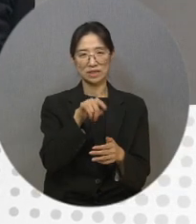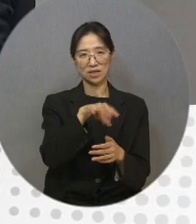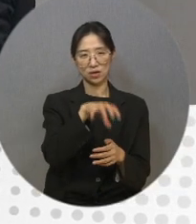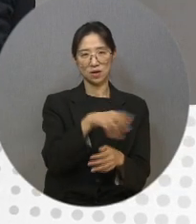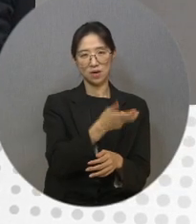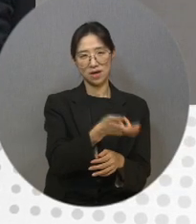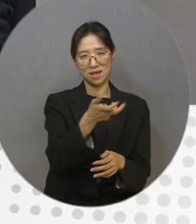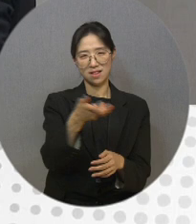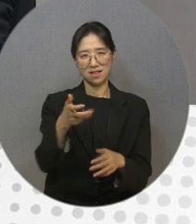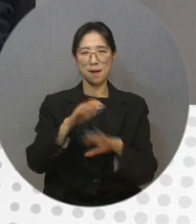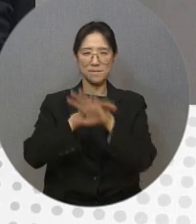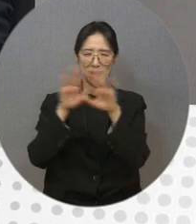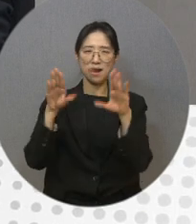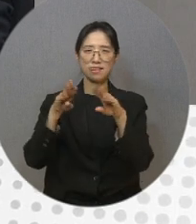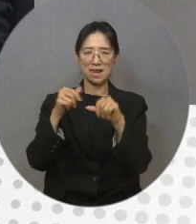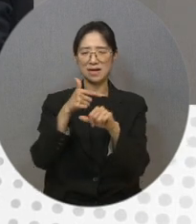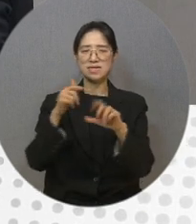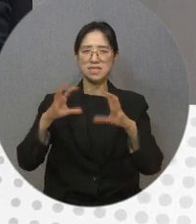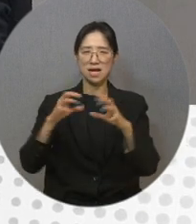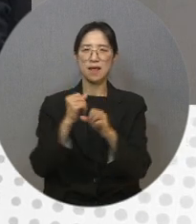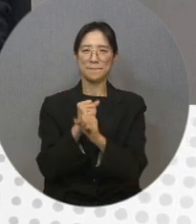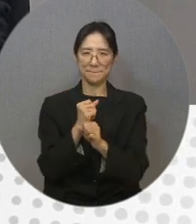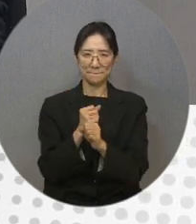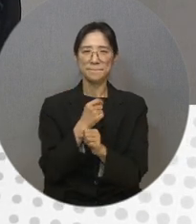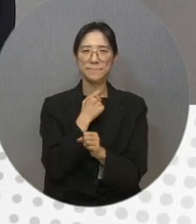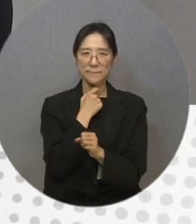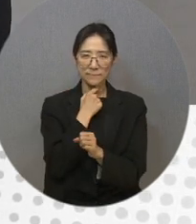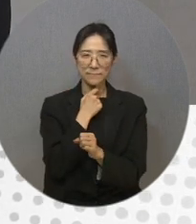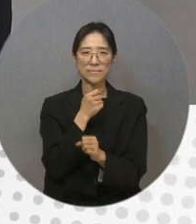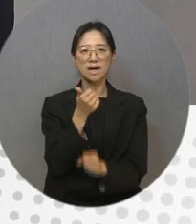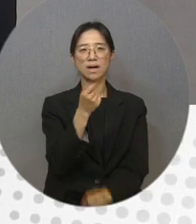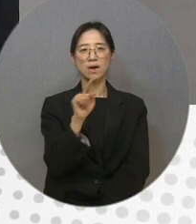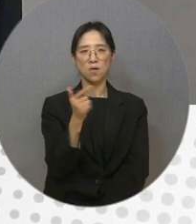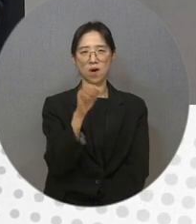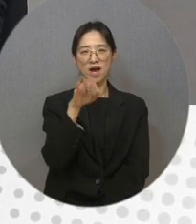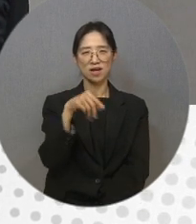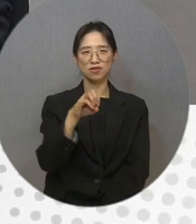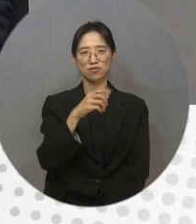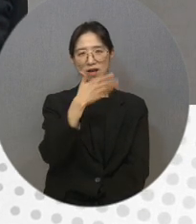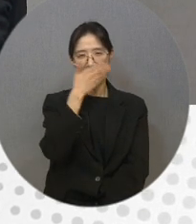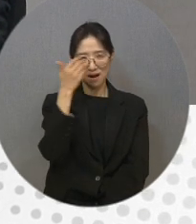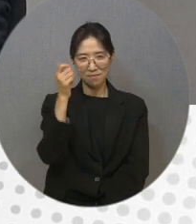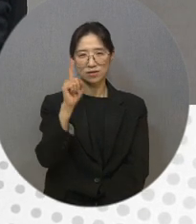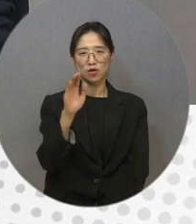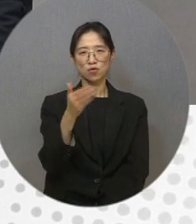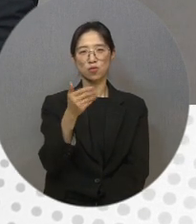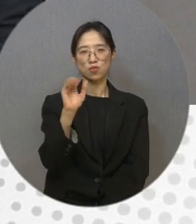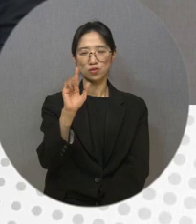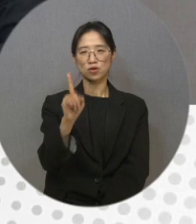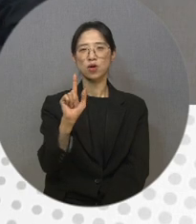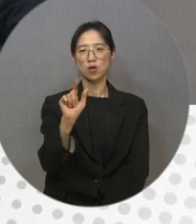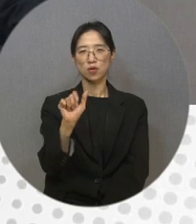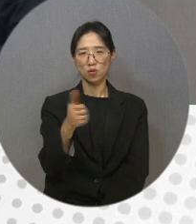이동을 해서 밝은 땅에 큰 나라를 만들면서 환웅 할아버지들이 1565년